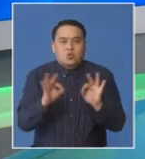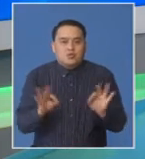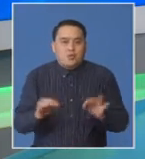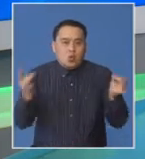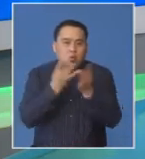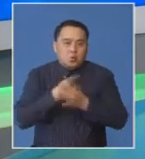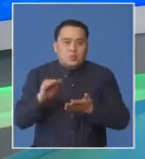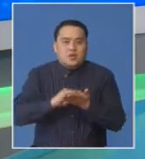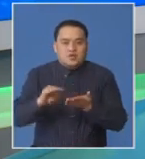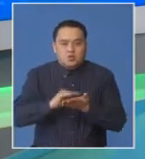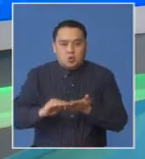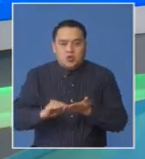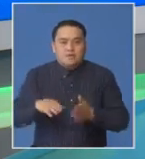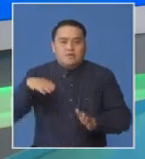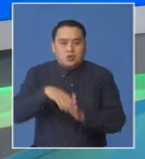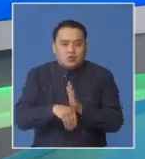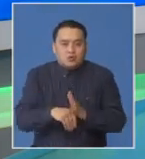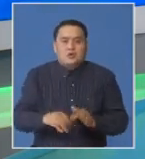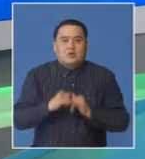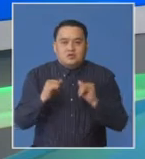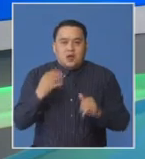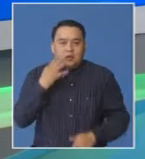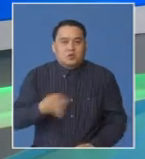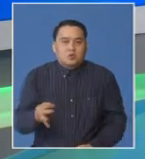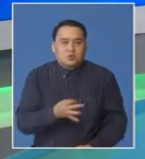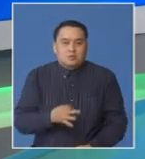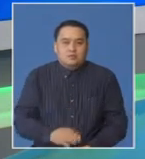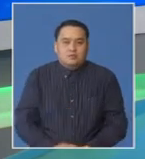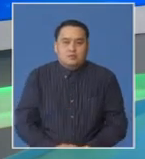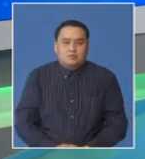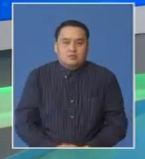культуры, писателей и журналистов, внесших свой вклад в развитие ЖЦУ.